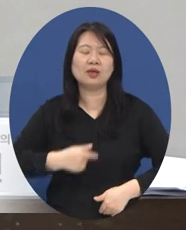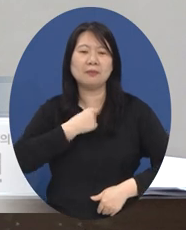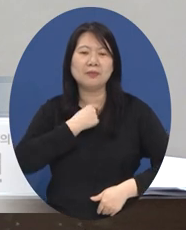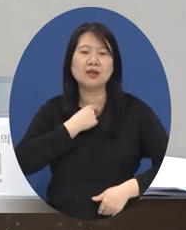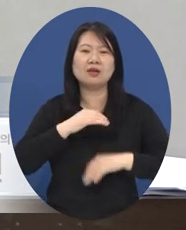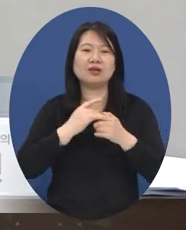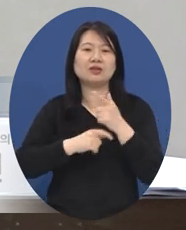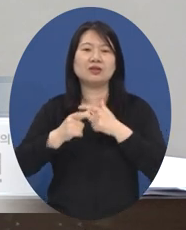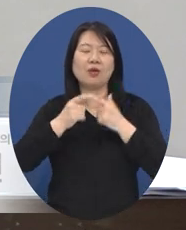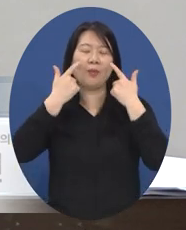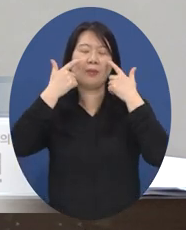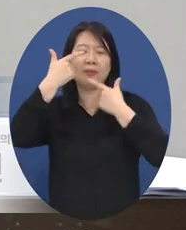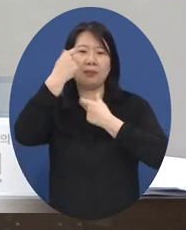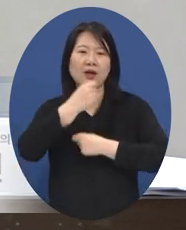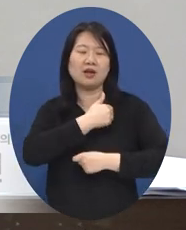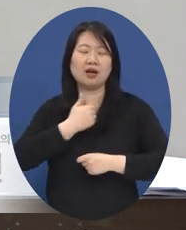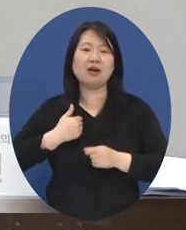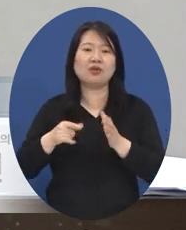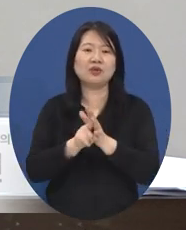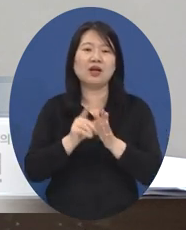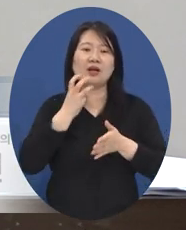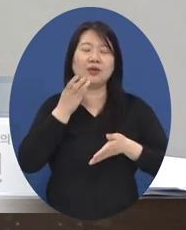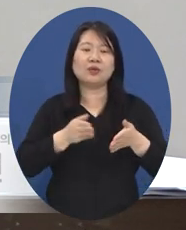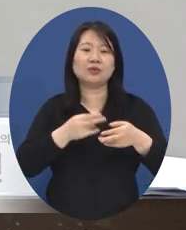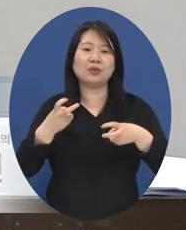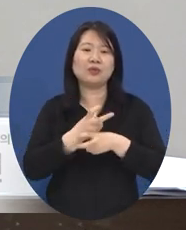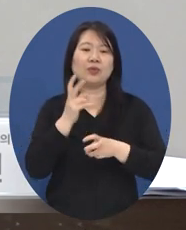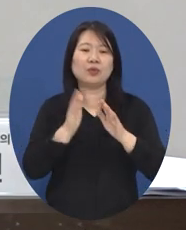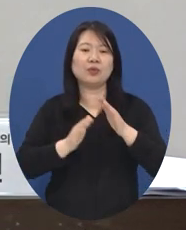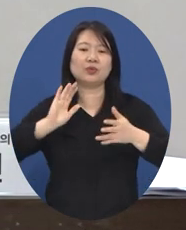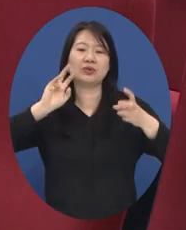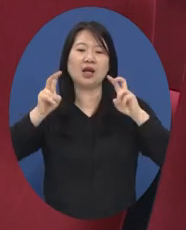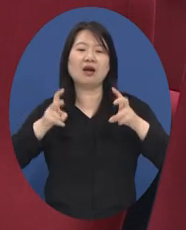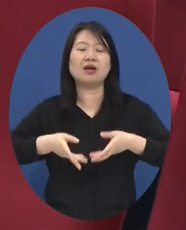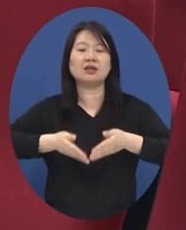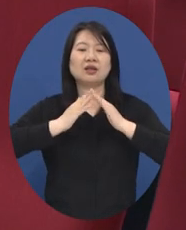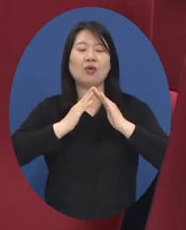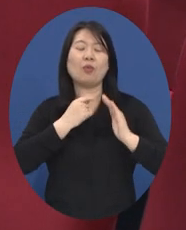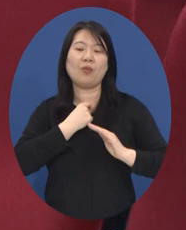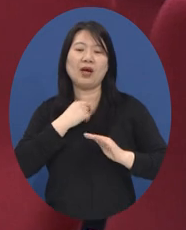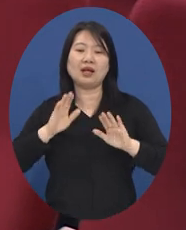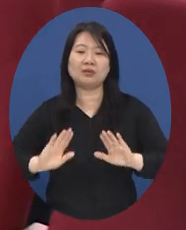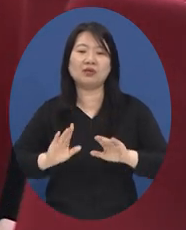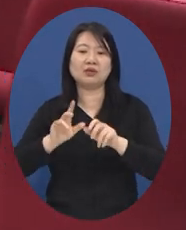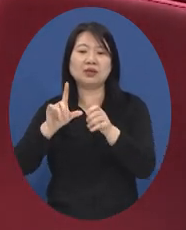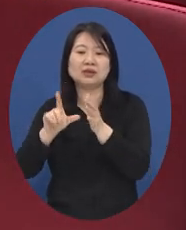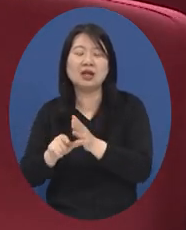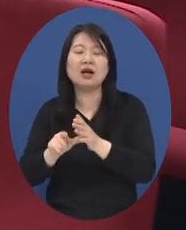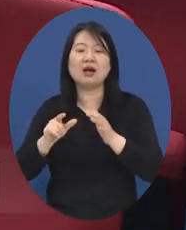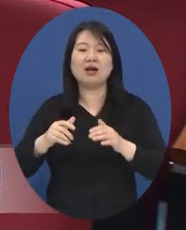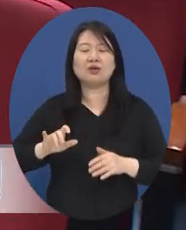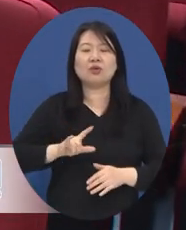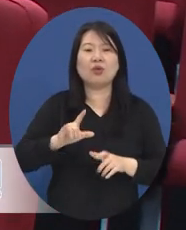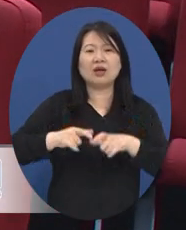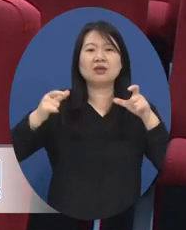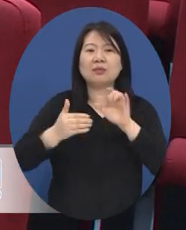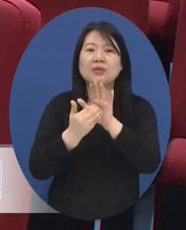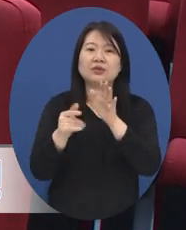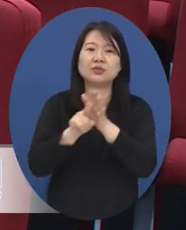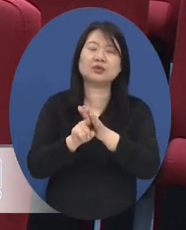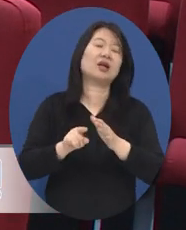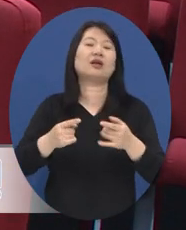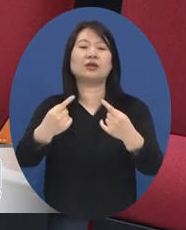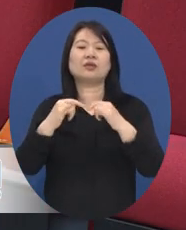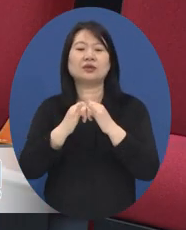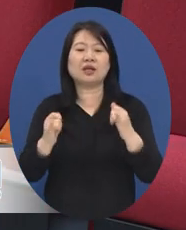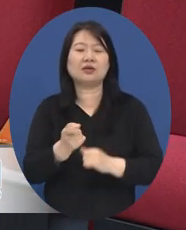더욱 완벽하게 충족시킬 수 있는 경기교통공사로 거듭되길 바랍니다. 이번 공청회는 코로나19의 확산을 막기 위해